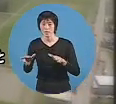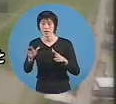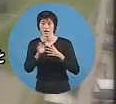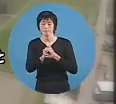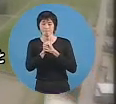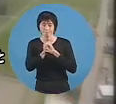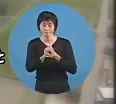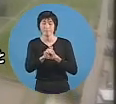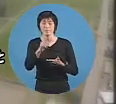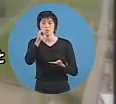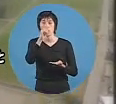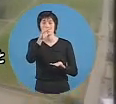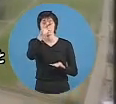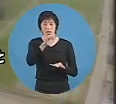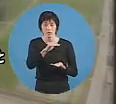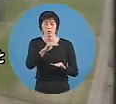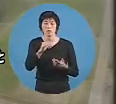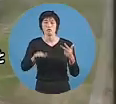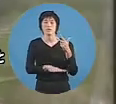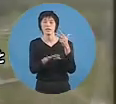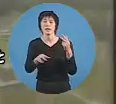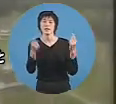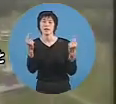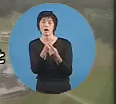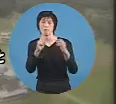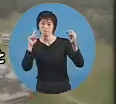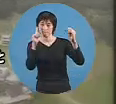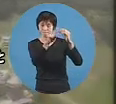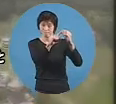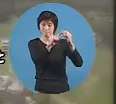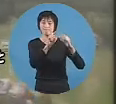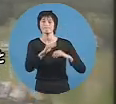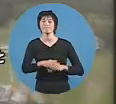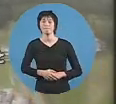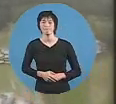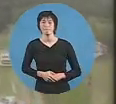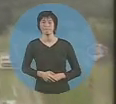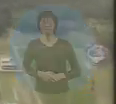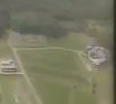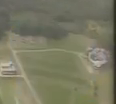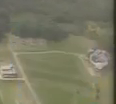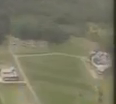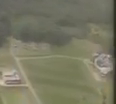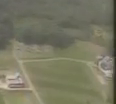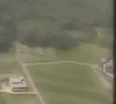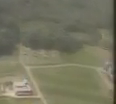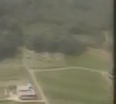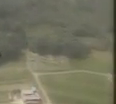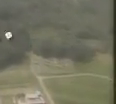ってゴミの減量と資源化への取り組みを進めています。